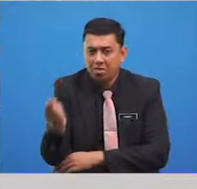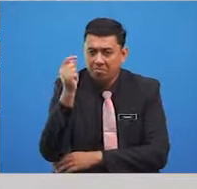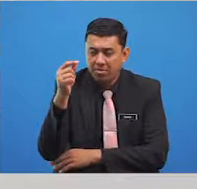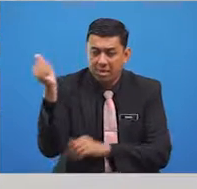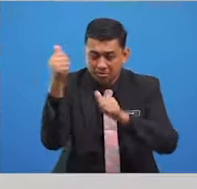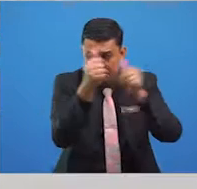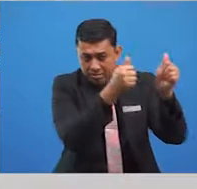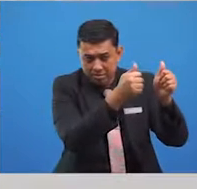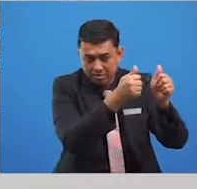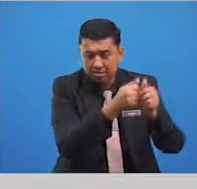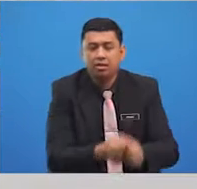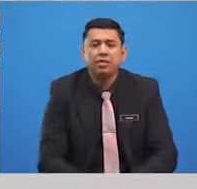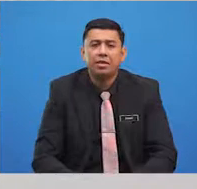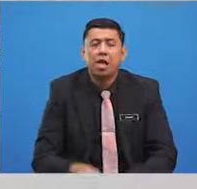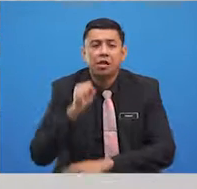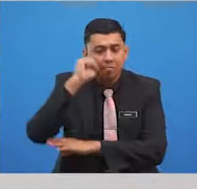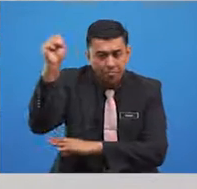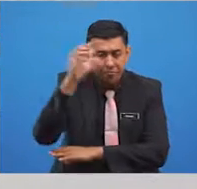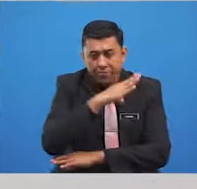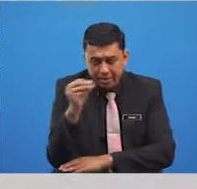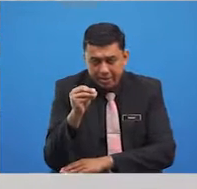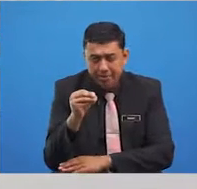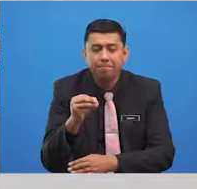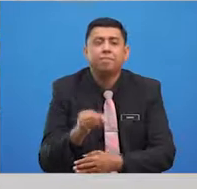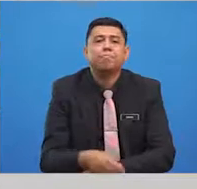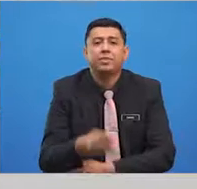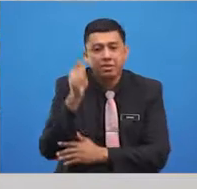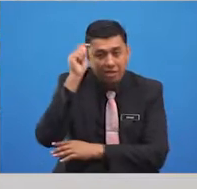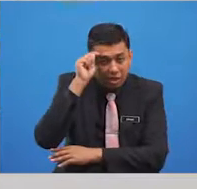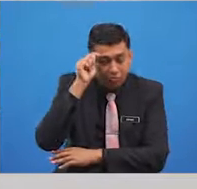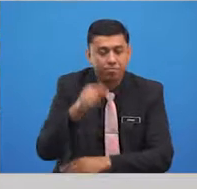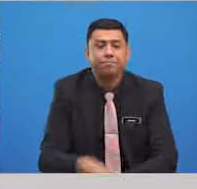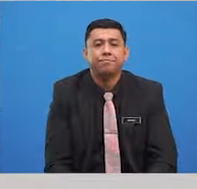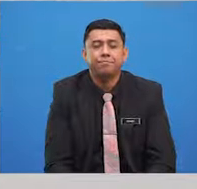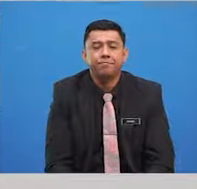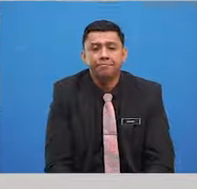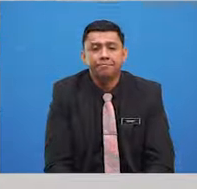Pulau Layang-Layang di negeri Sabah dan Pulau Perhentian di negeri Terengganu.